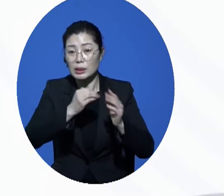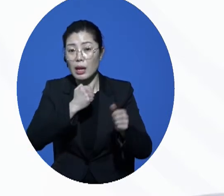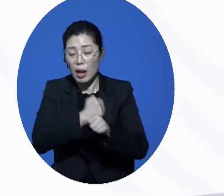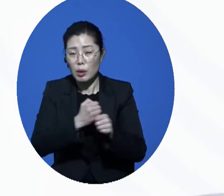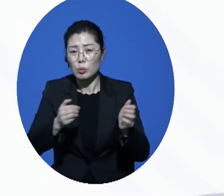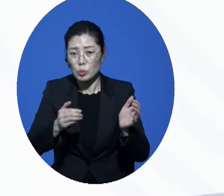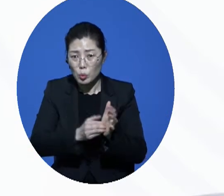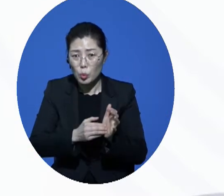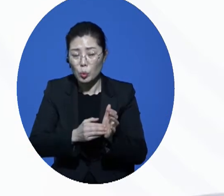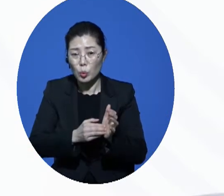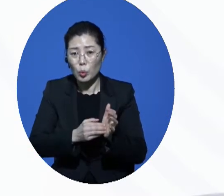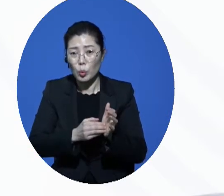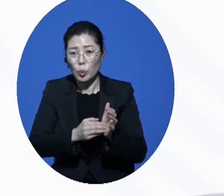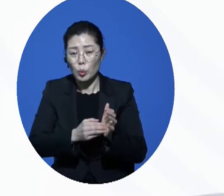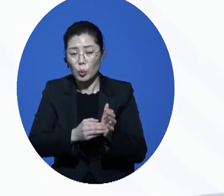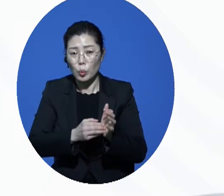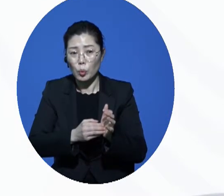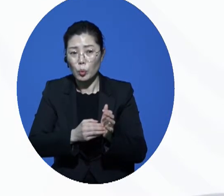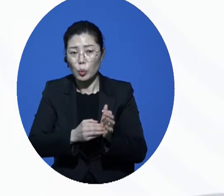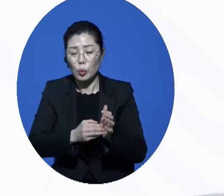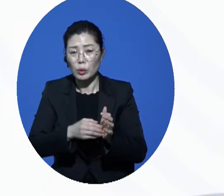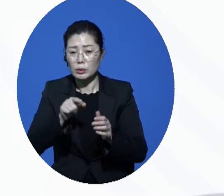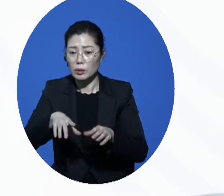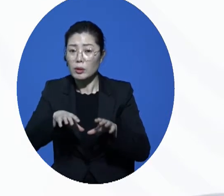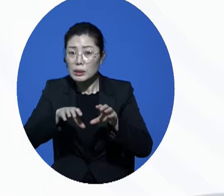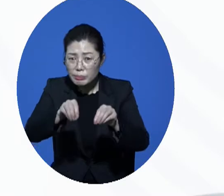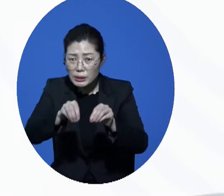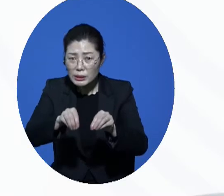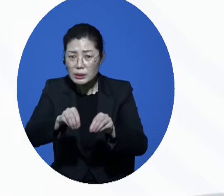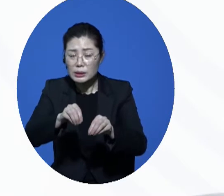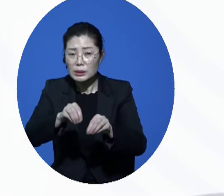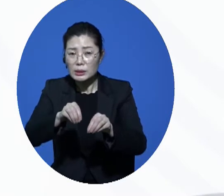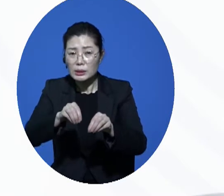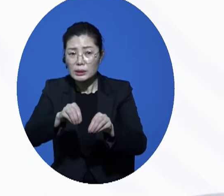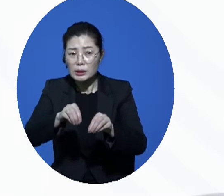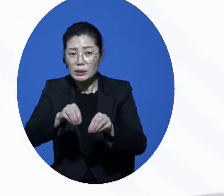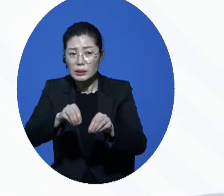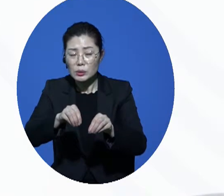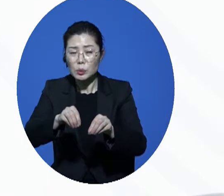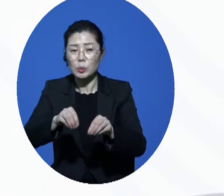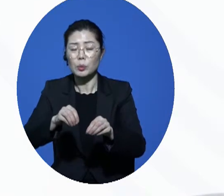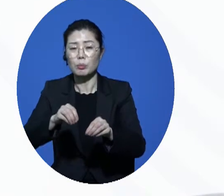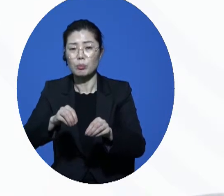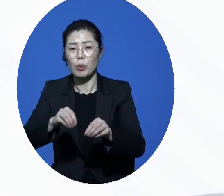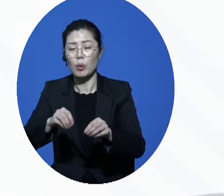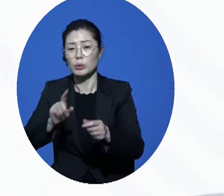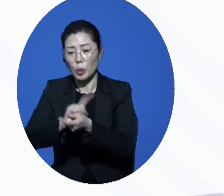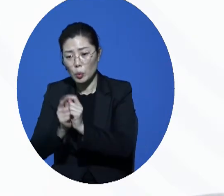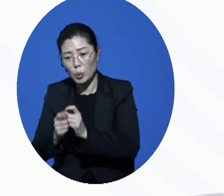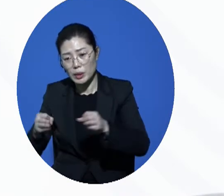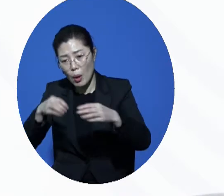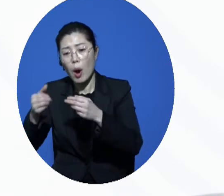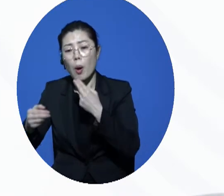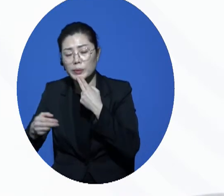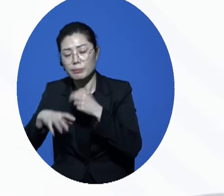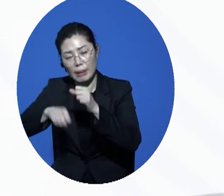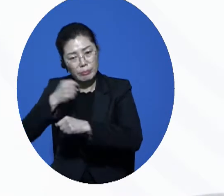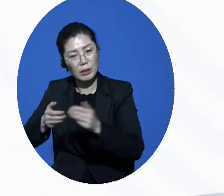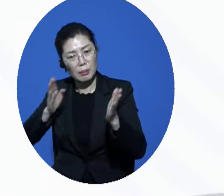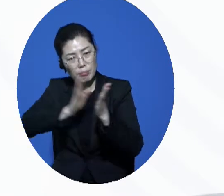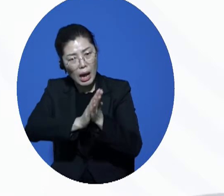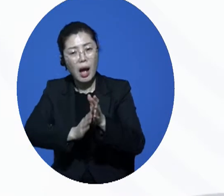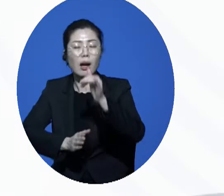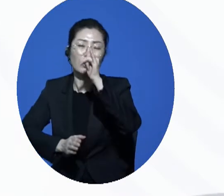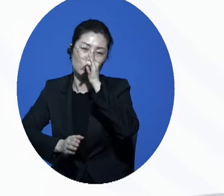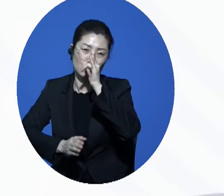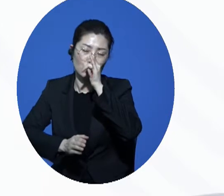고령인들에게 있어서는 이러한 심폐소생술 금지 DNR을 협의 없이 붙이는 사례들이 있었다라고 응답을 하였습니다. 제가 여기에 있는